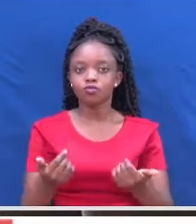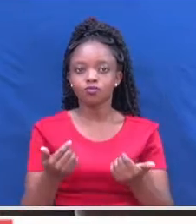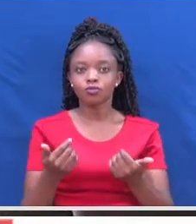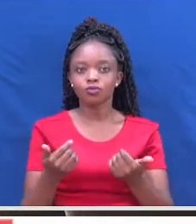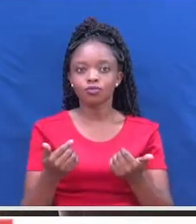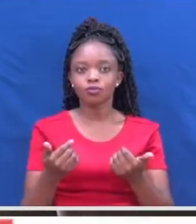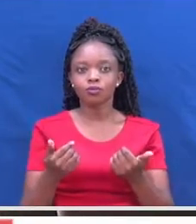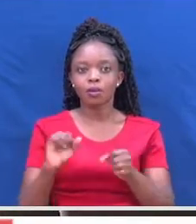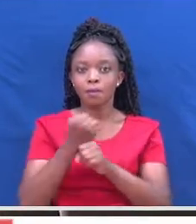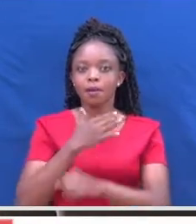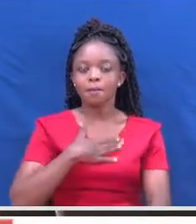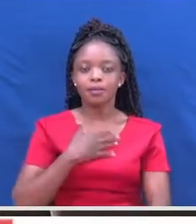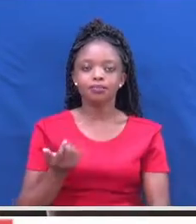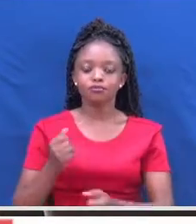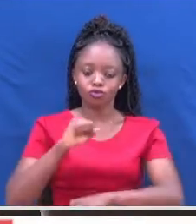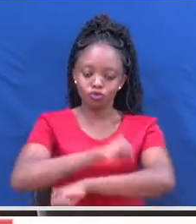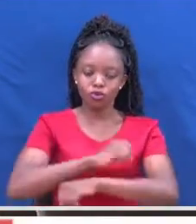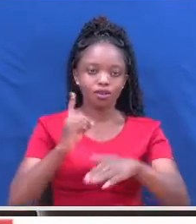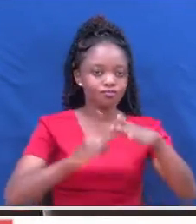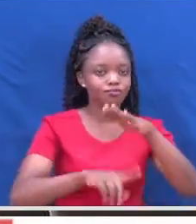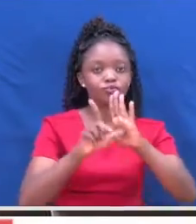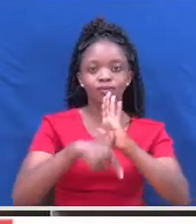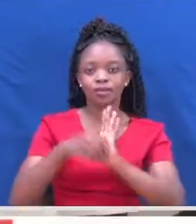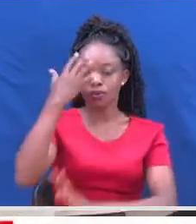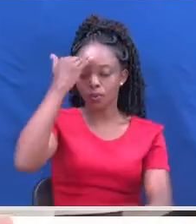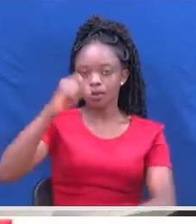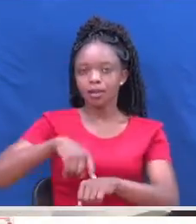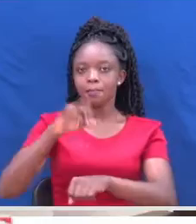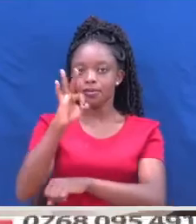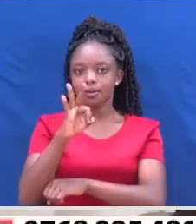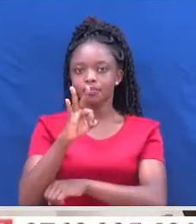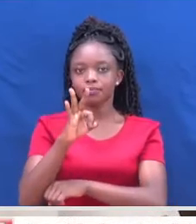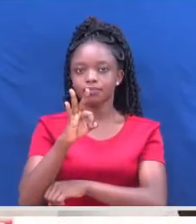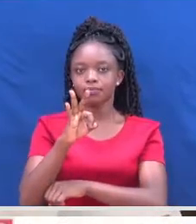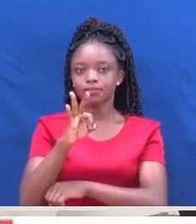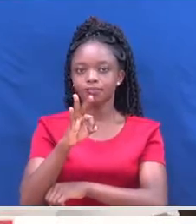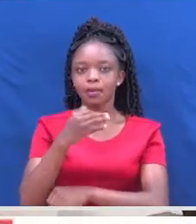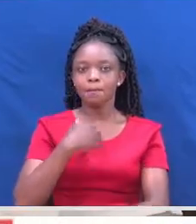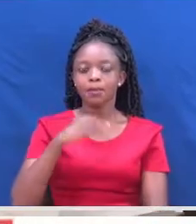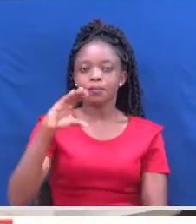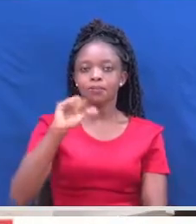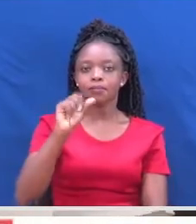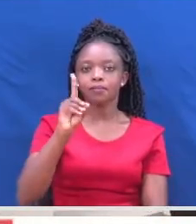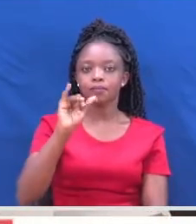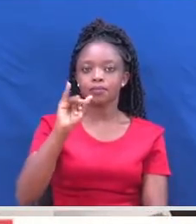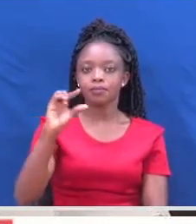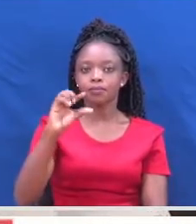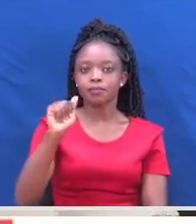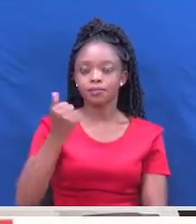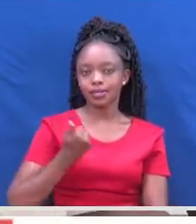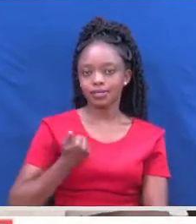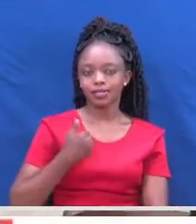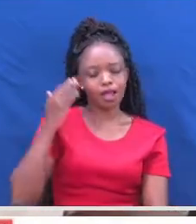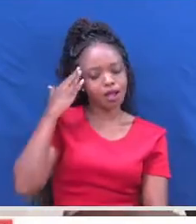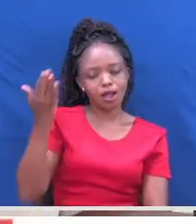that will make me arrive at school late because we are supposed to report at 3 p.m. And like ya Katika girls. Sasa juu hata tutafika